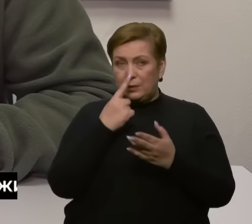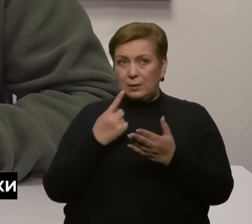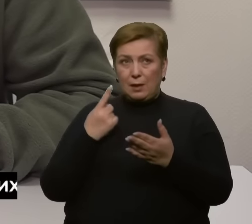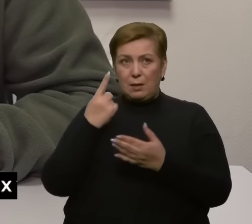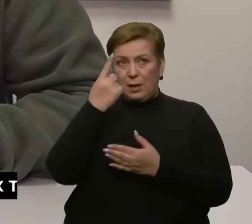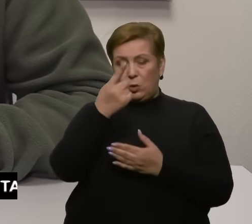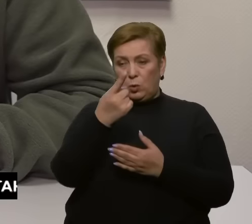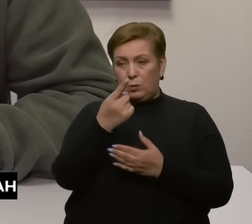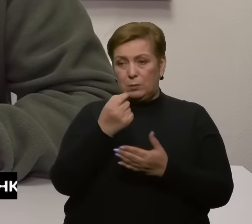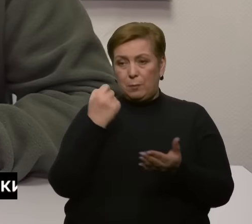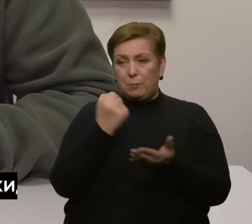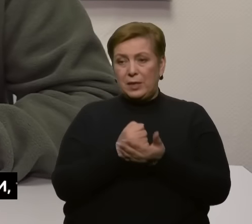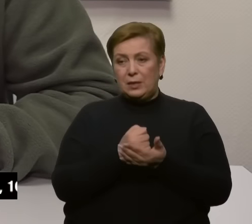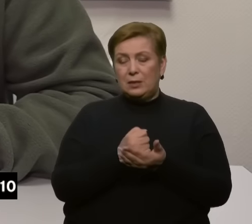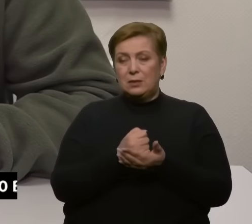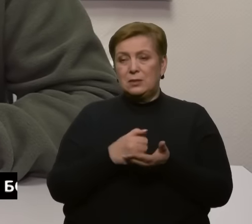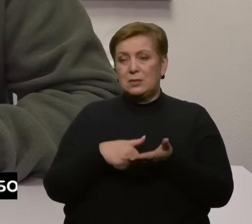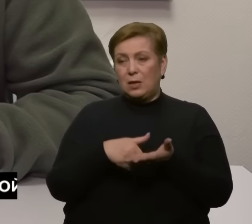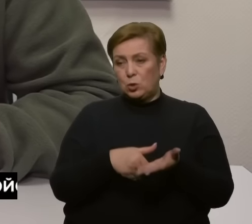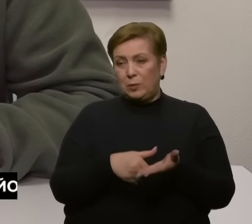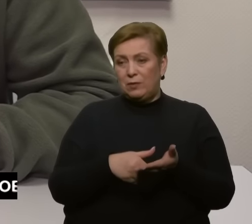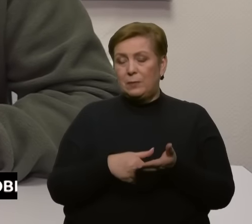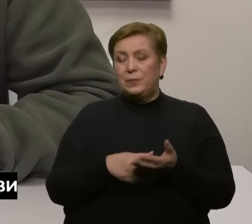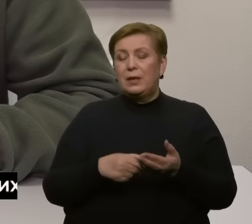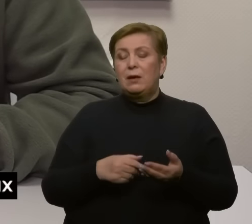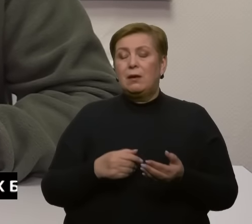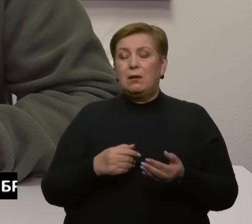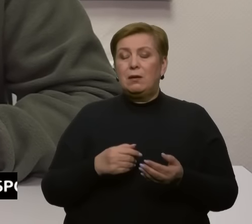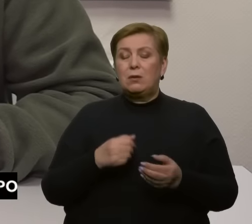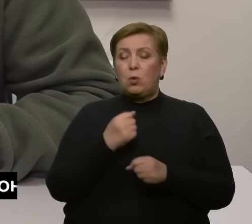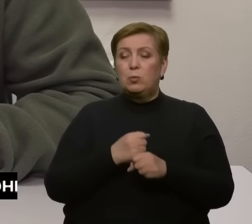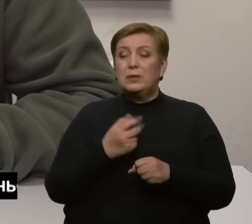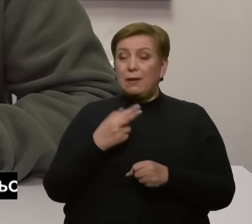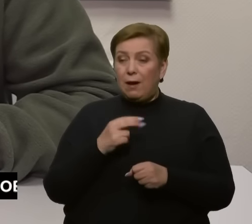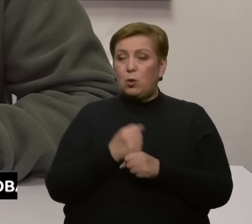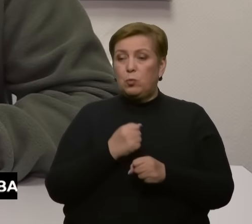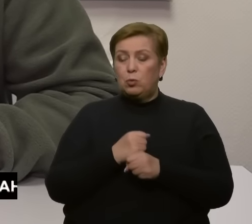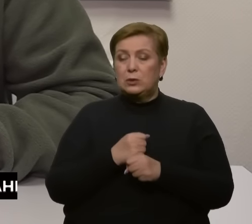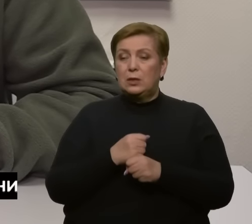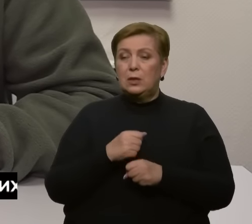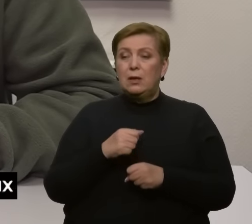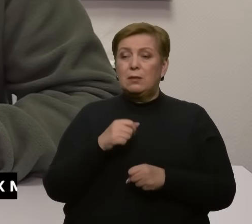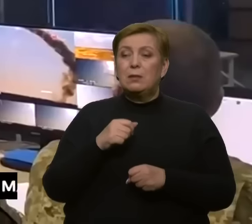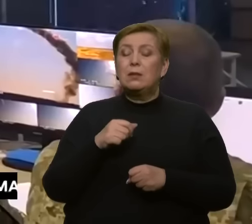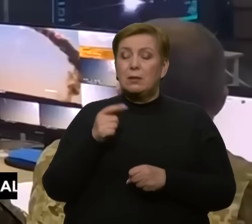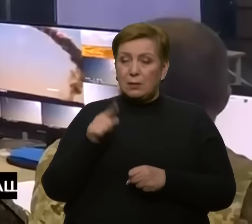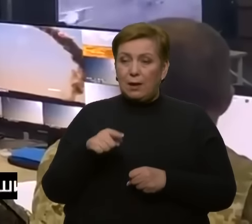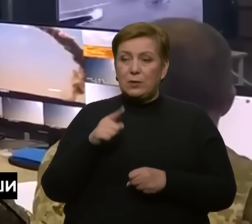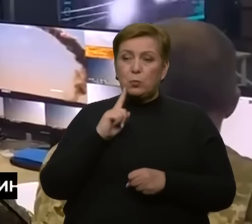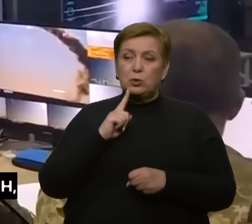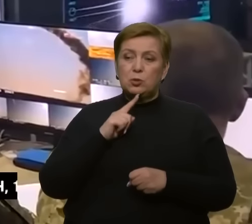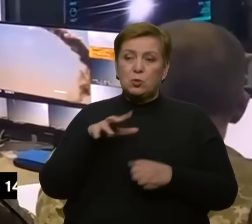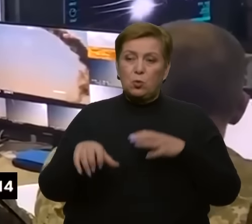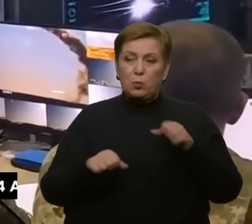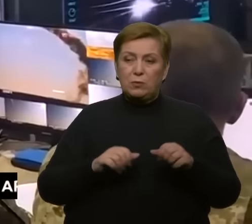заходів і точної зброї для роботи по литовищах ворога і на тимчасово окупованих територіях також. Наразі